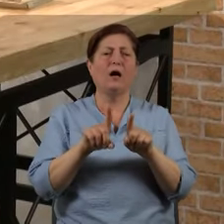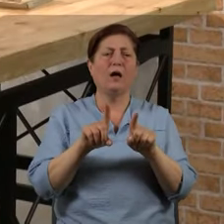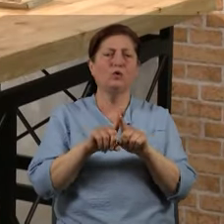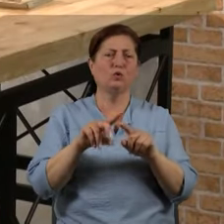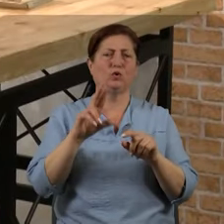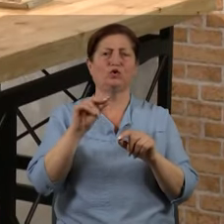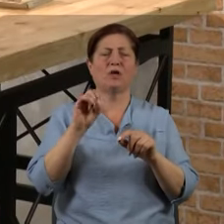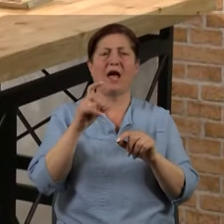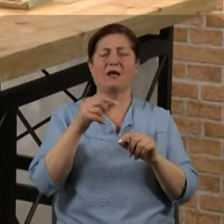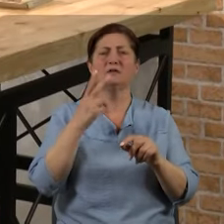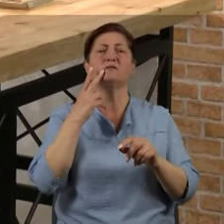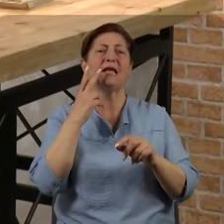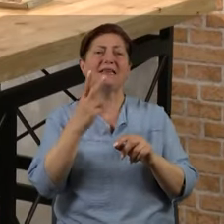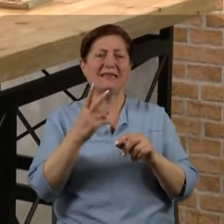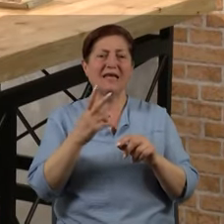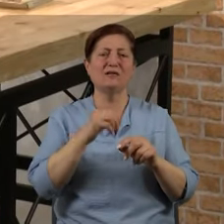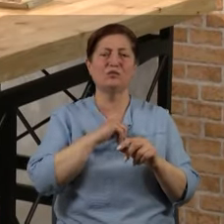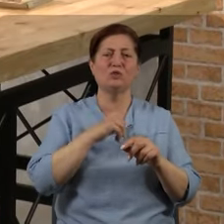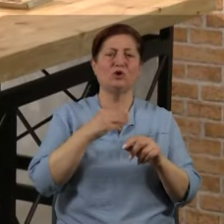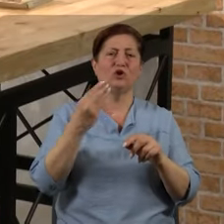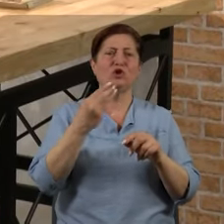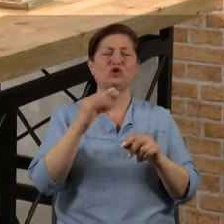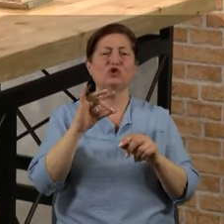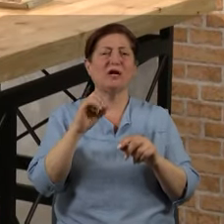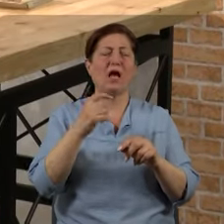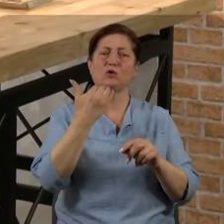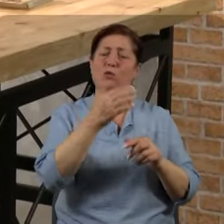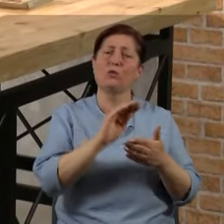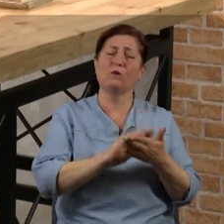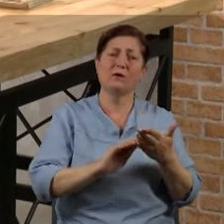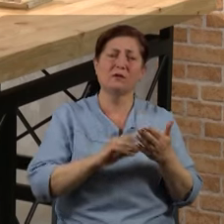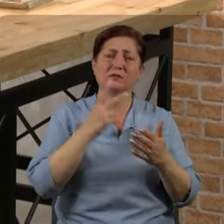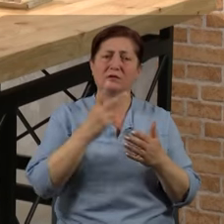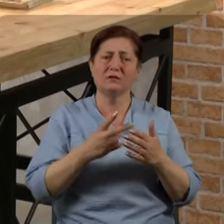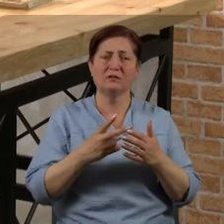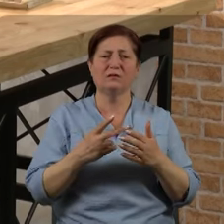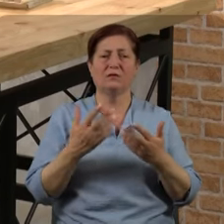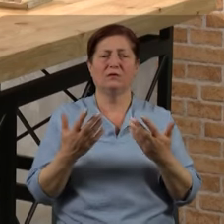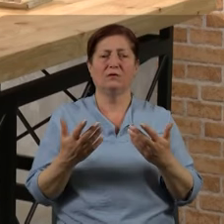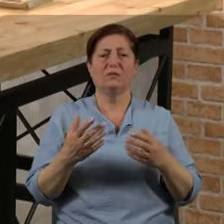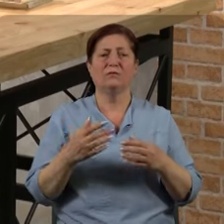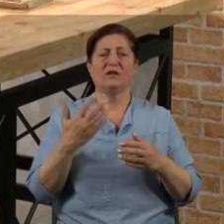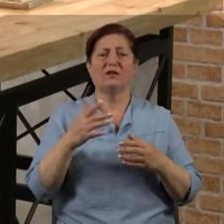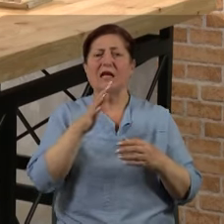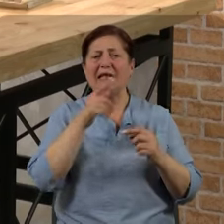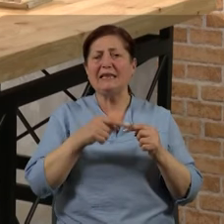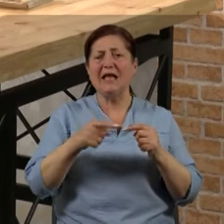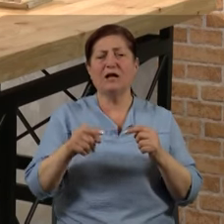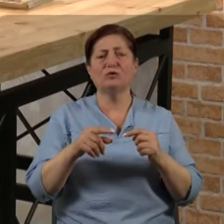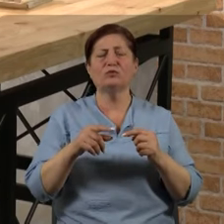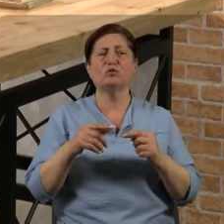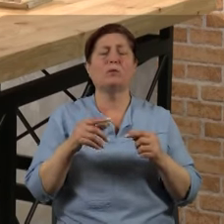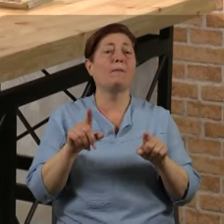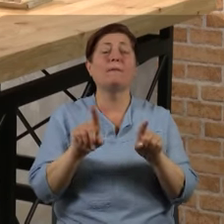նամերում տեսնում ենք հինա դրած մազեր, Շիրազի հետ է դա ասոցացվում, Իրանի հետ է ասոցացվում եւ այլն, բայց